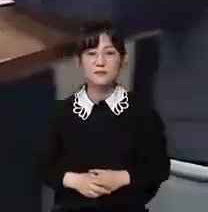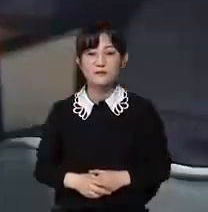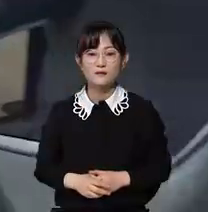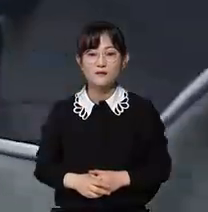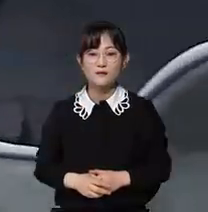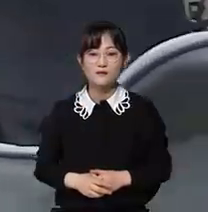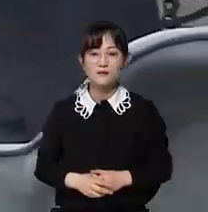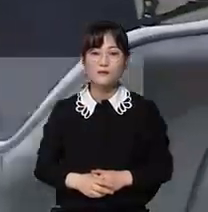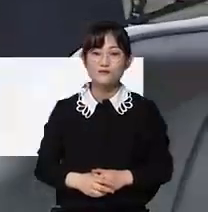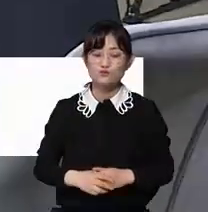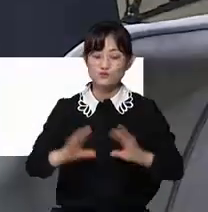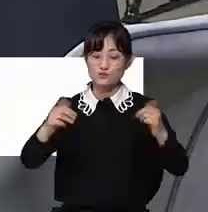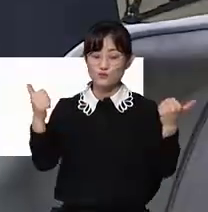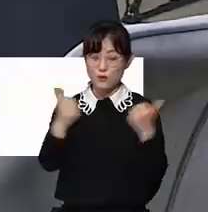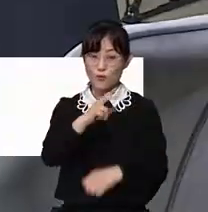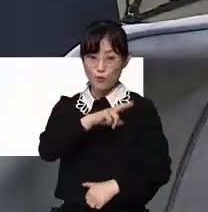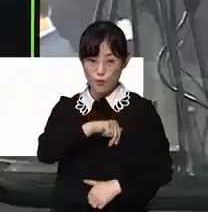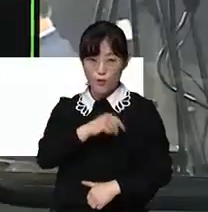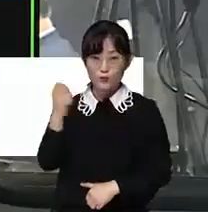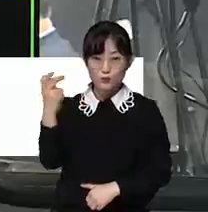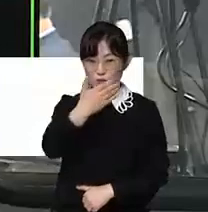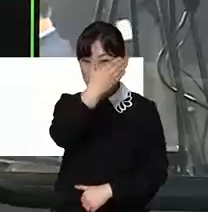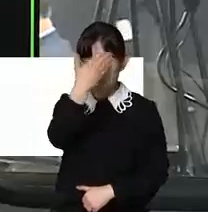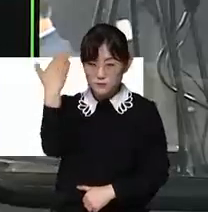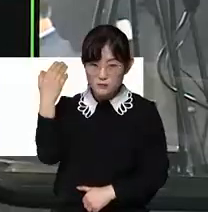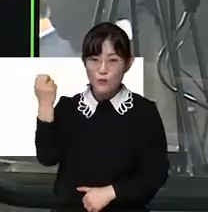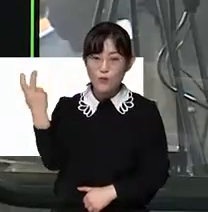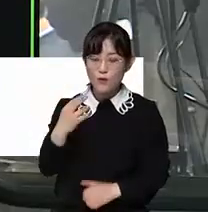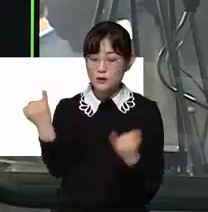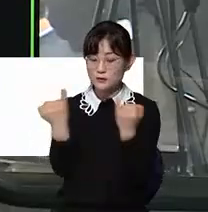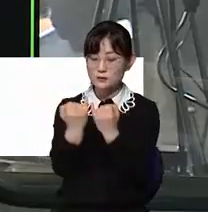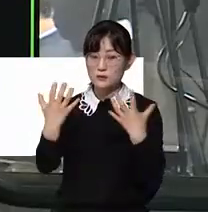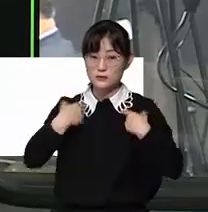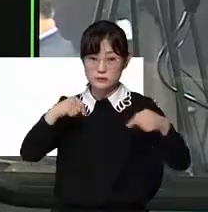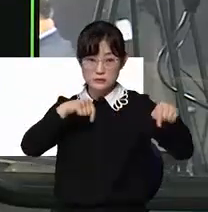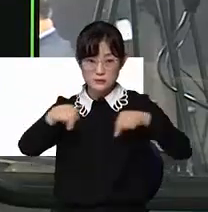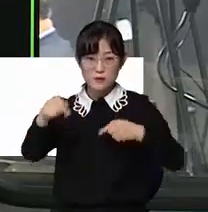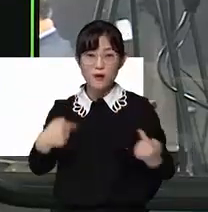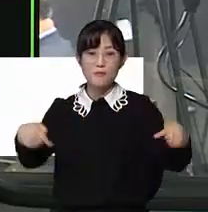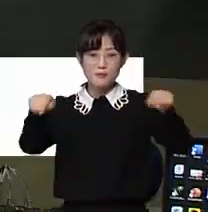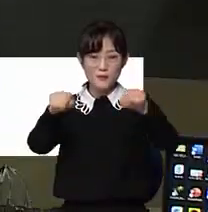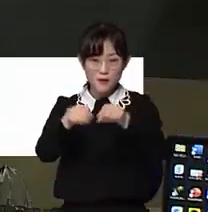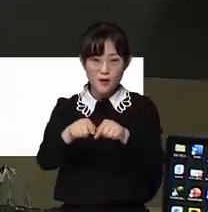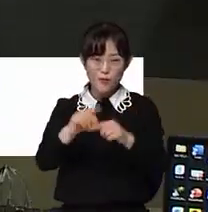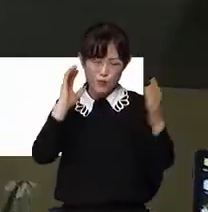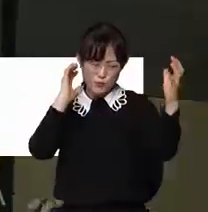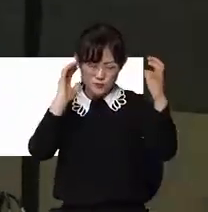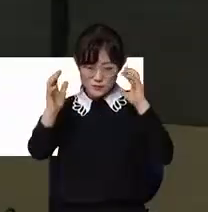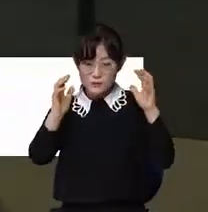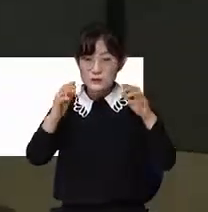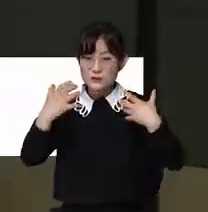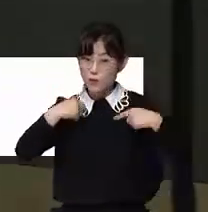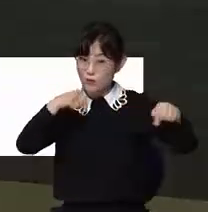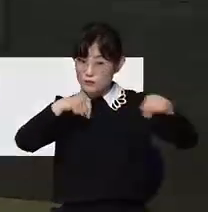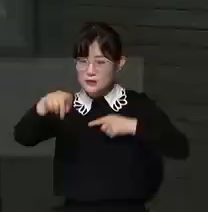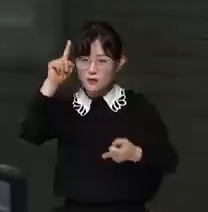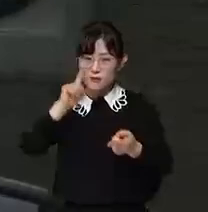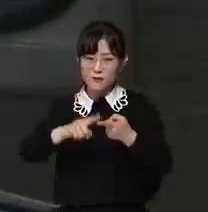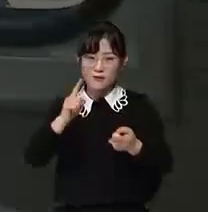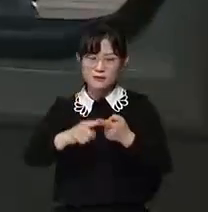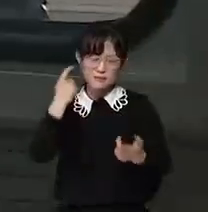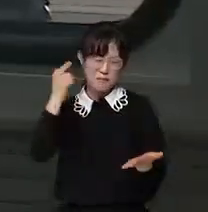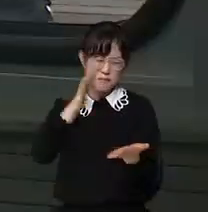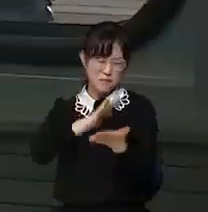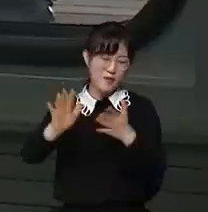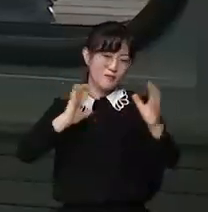중량감 있는 다선 국회의원은 물론 청년과 여성 정치인들과 함께 복잡한 정치 이슈를 시원하게 풀어낼